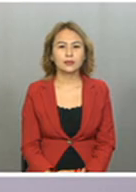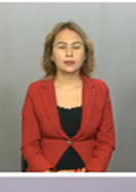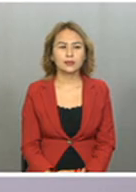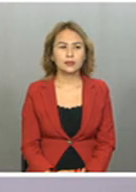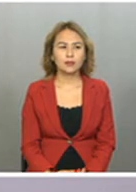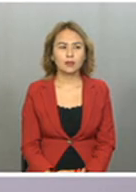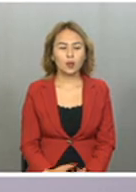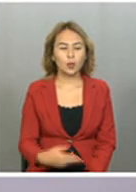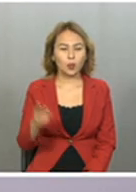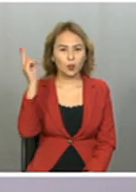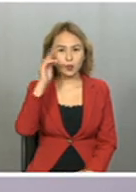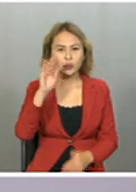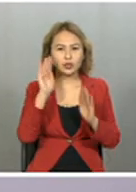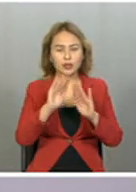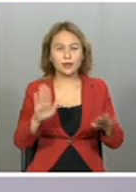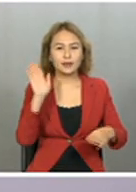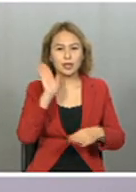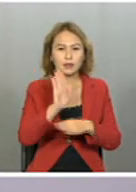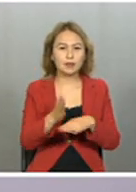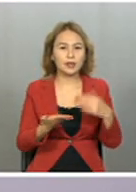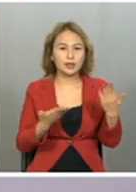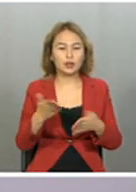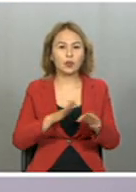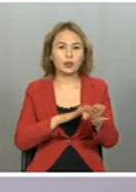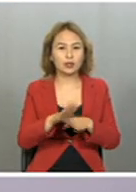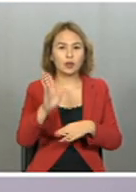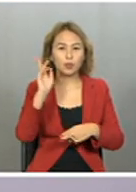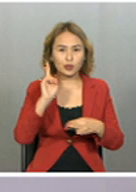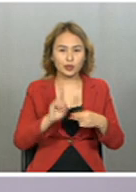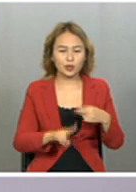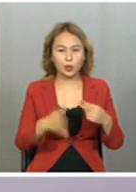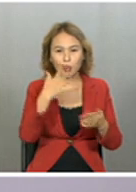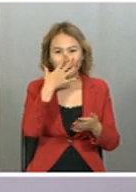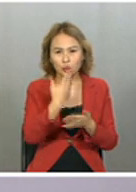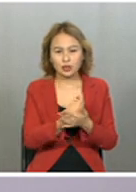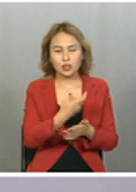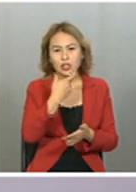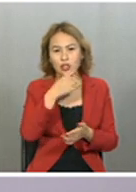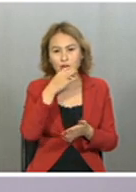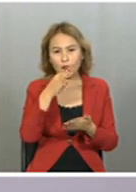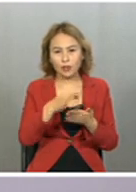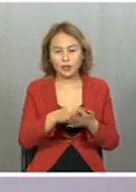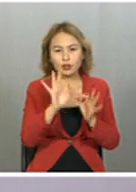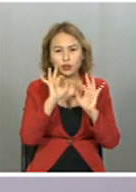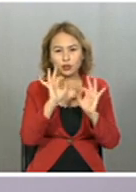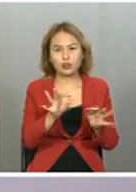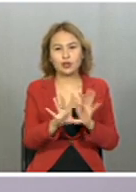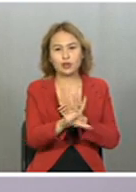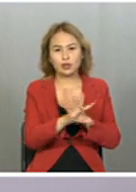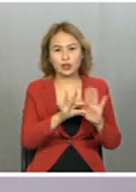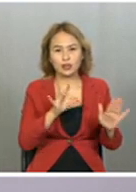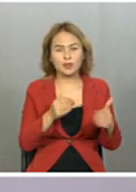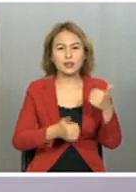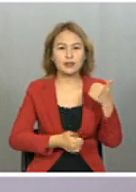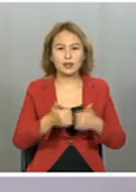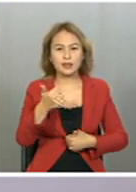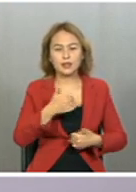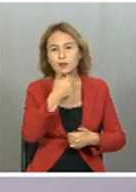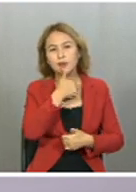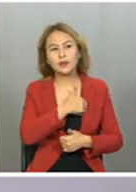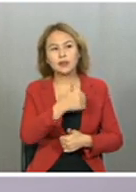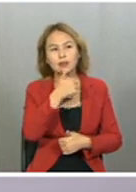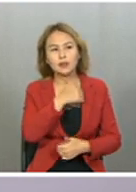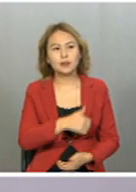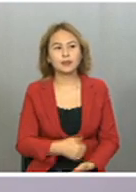Оқушылар, тапсырманы орындап болсаңыздар, өз жауаптарыңызды дұрыс нұсқасымен салыстырып көріңіздер.